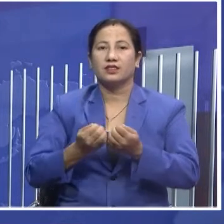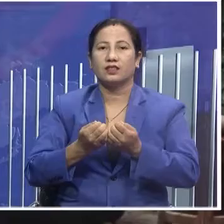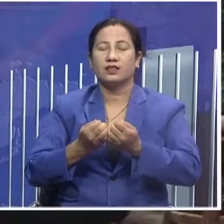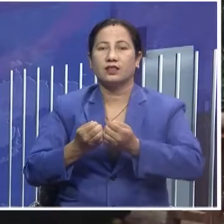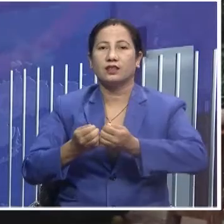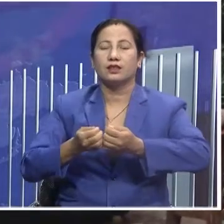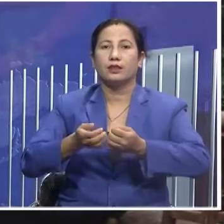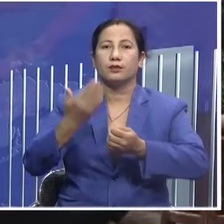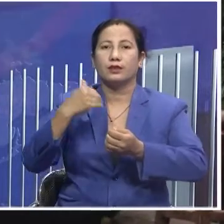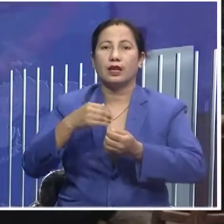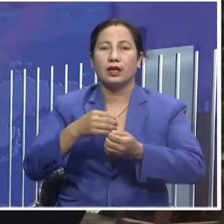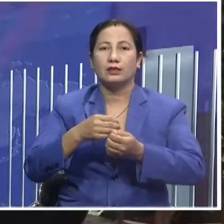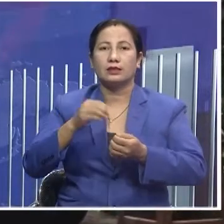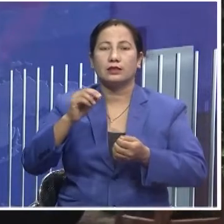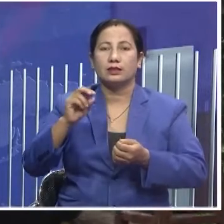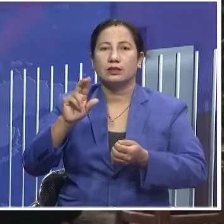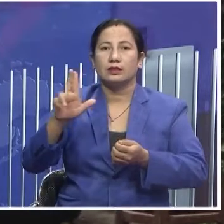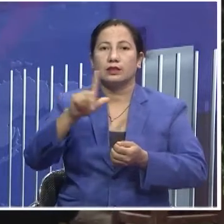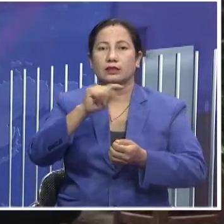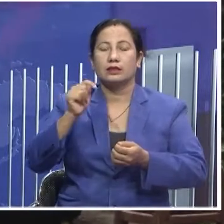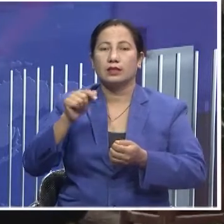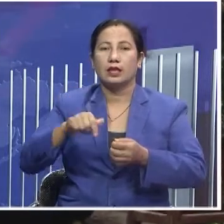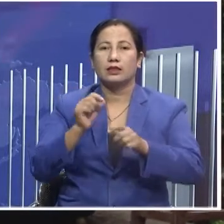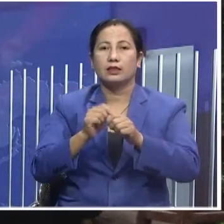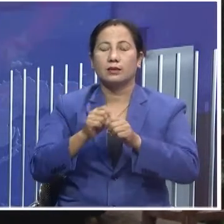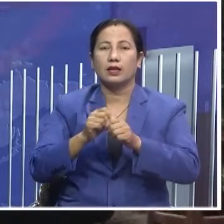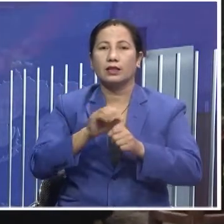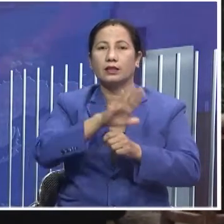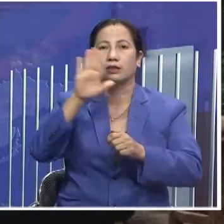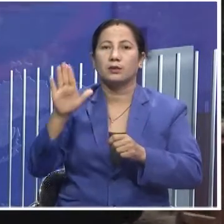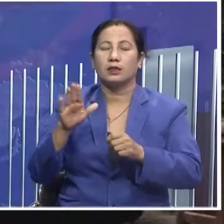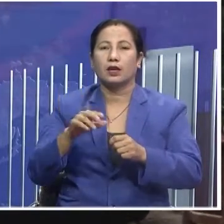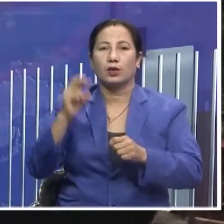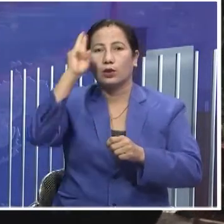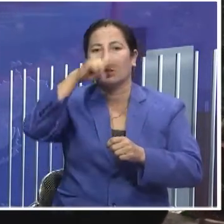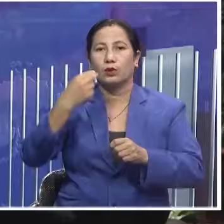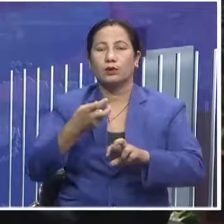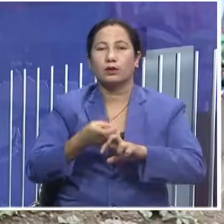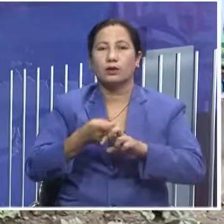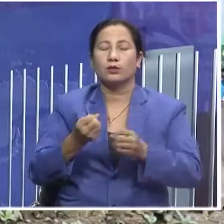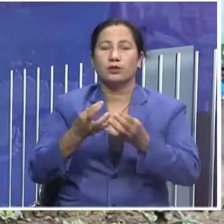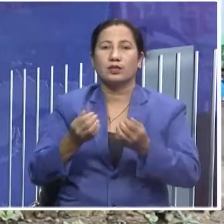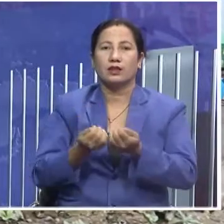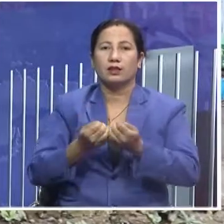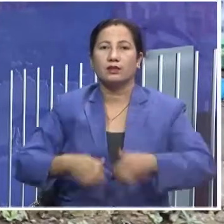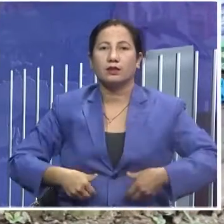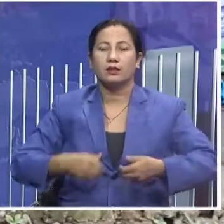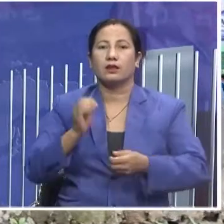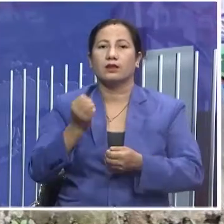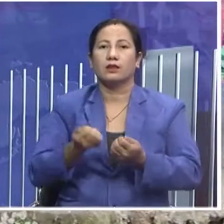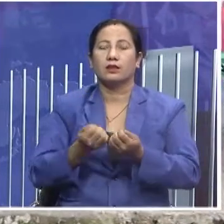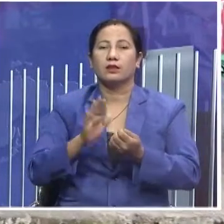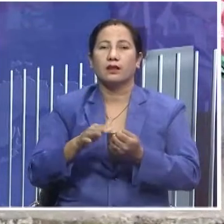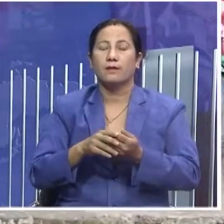वास्तुशास्त्री इन्जिनियर कालीगढहरूले आज निर्माणका देवताको रूपमा विश्वकर्मा बाबाको पूजा आराधना गरेर मनाउने गर्दछन्।